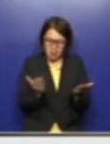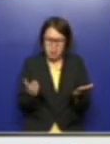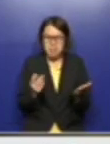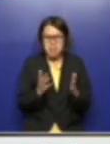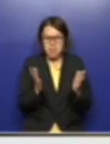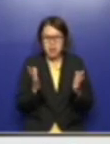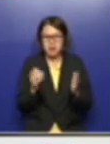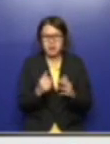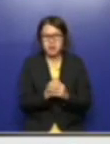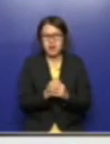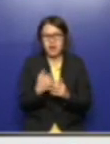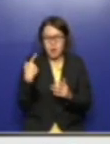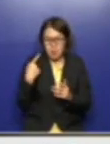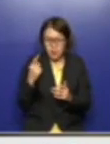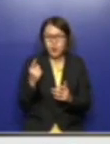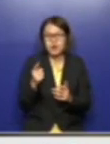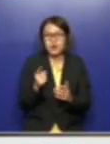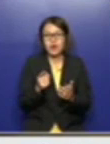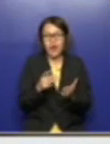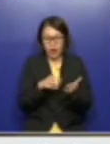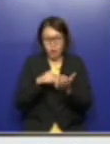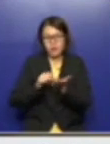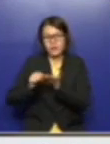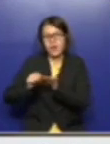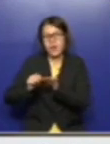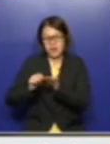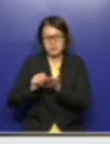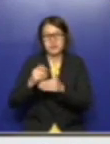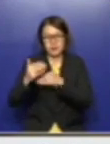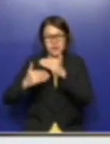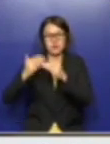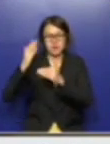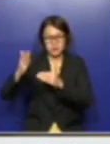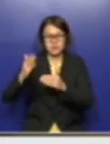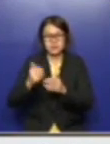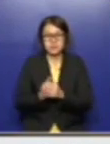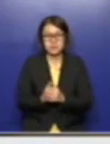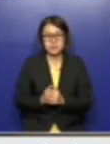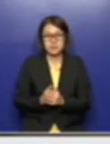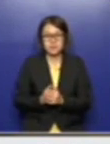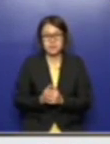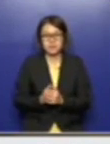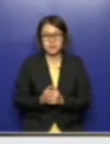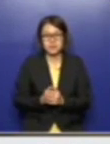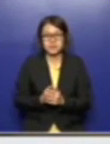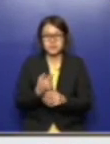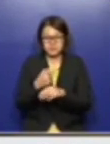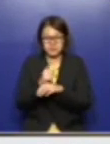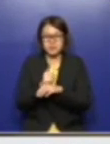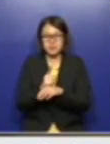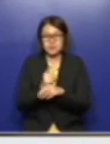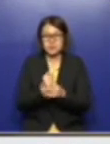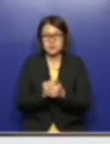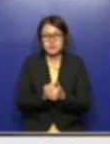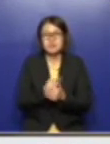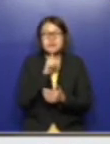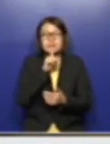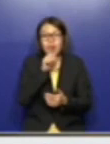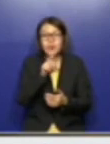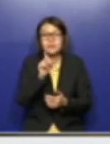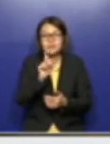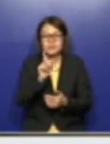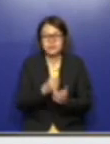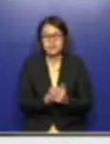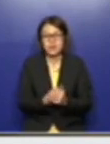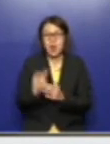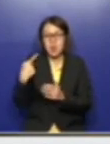นครับอะไรเป็นประโยชน์ท่านเก็บไปแก้ไขพัฒนานะครับท่านประธานที่เคารพครับมีคำถามครับว่าอะไร